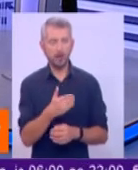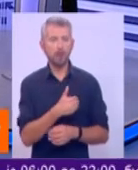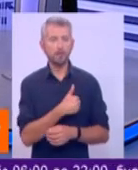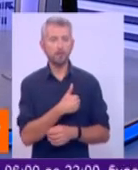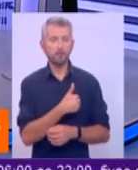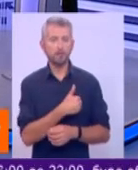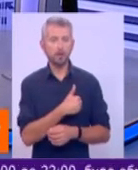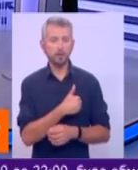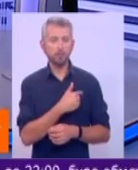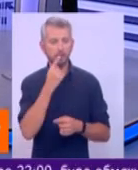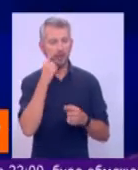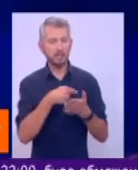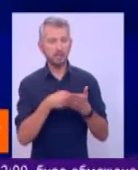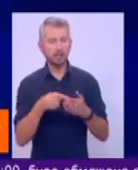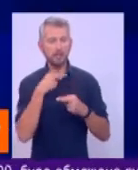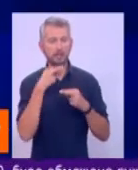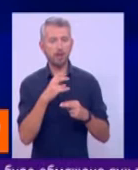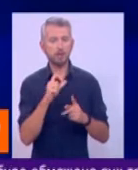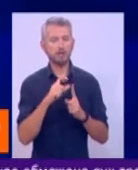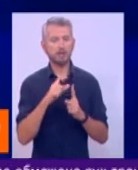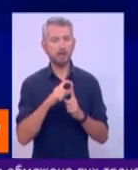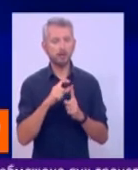хотілося б акцентувати увагу все-таки на слова